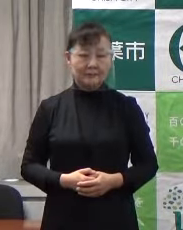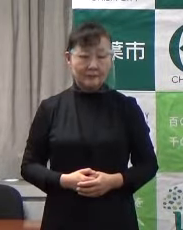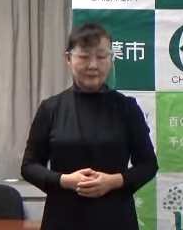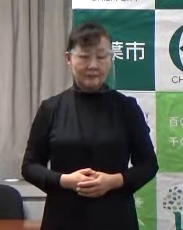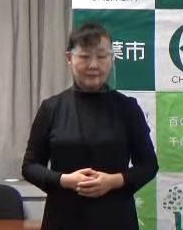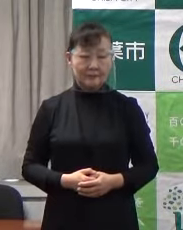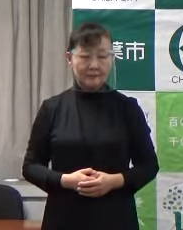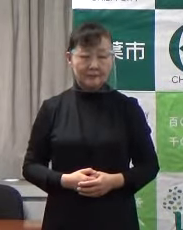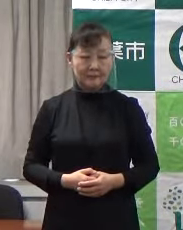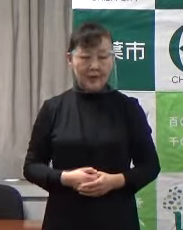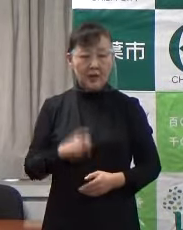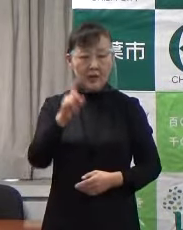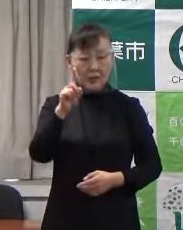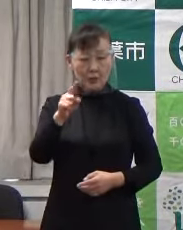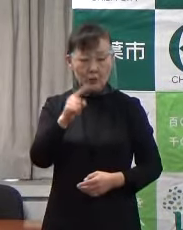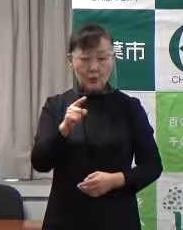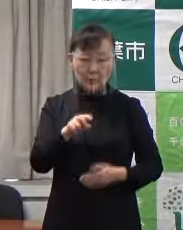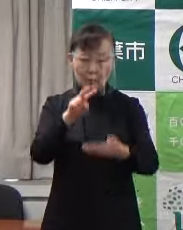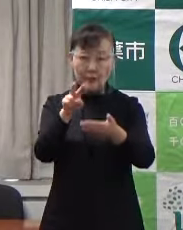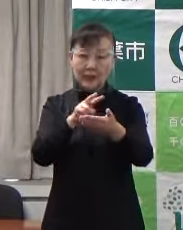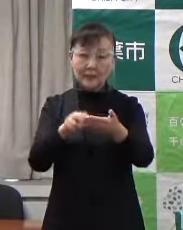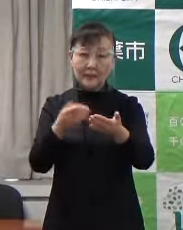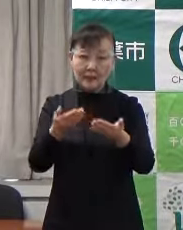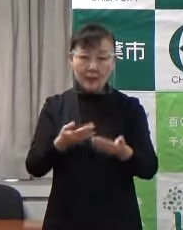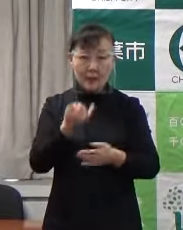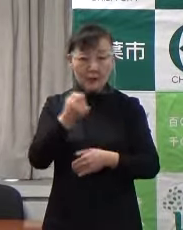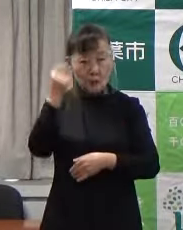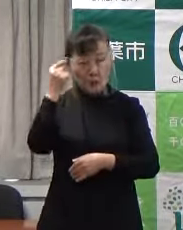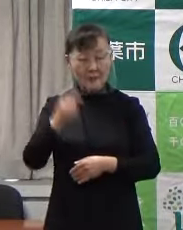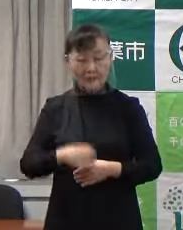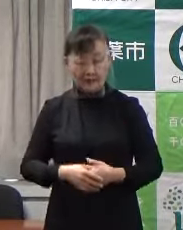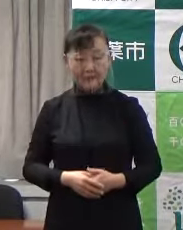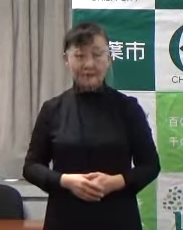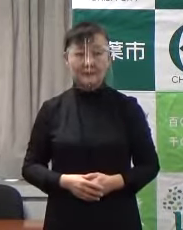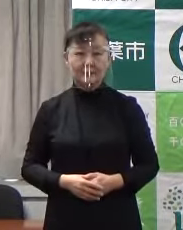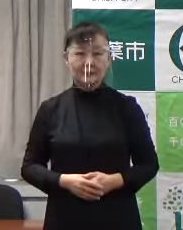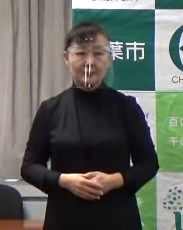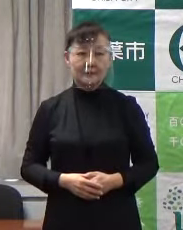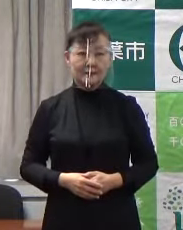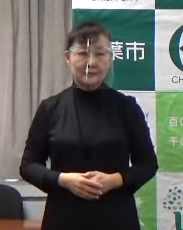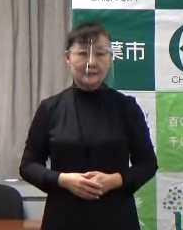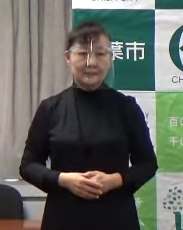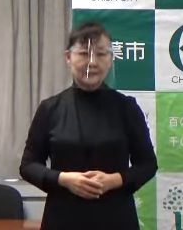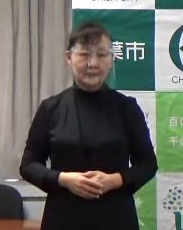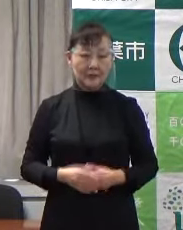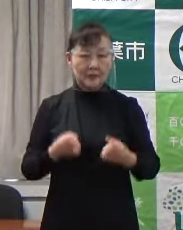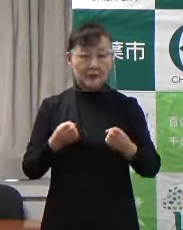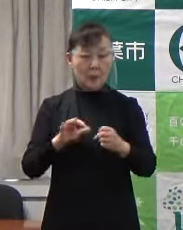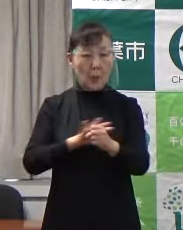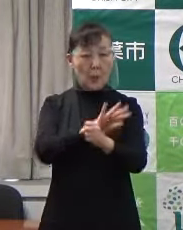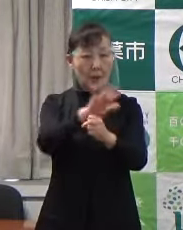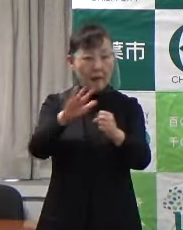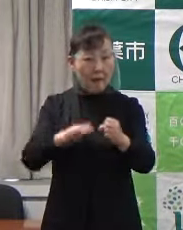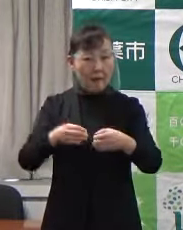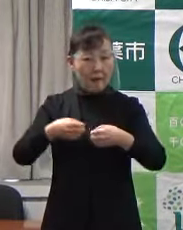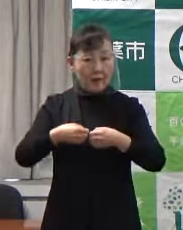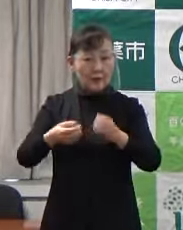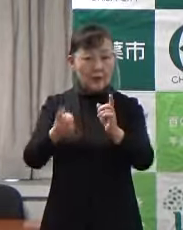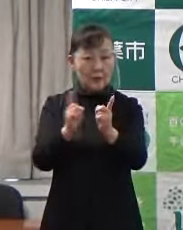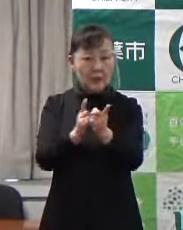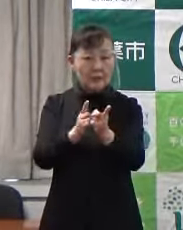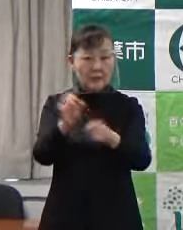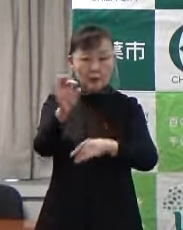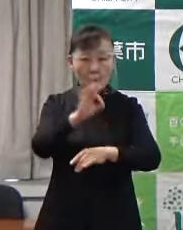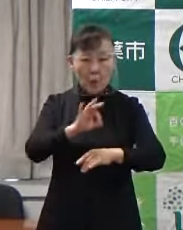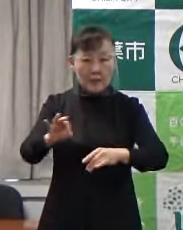こういうふうに一つ一つご覧をいただければというふうに思っていますけれども、新型コロナウイルス感染症対策